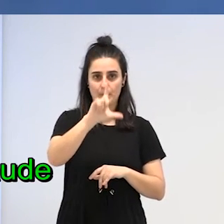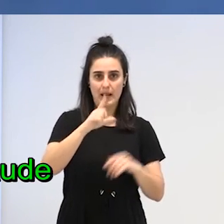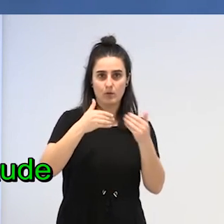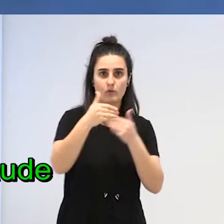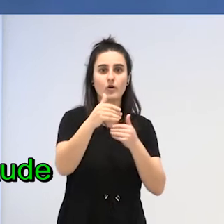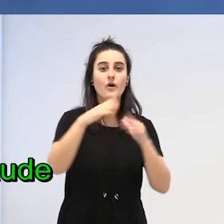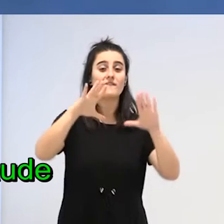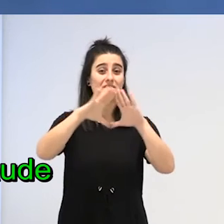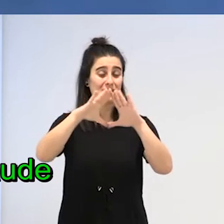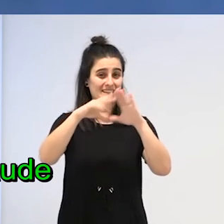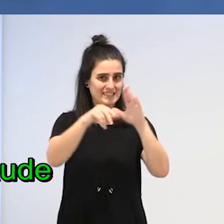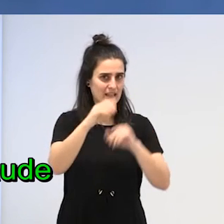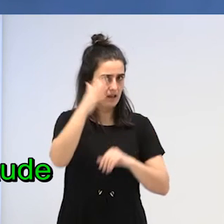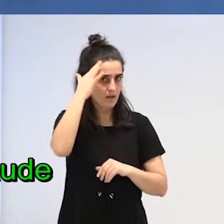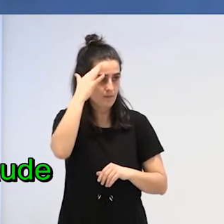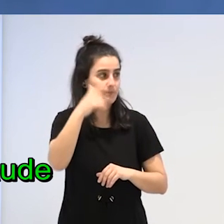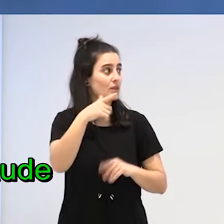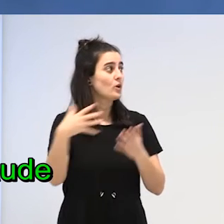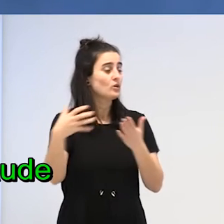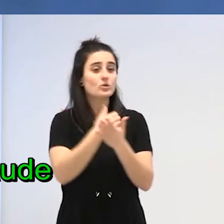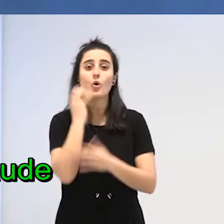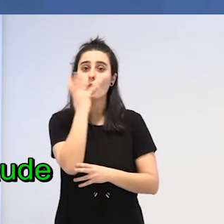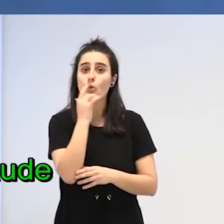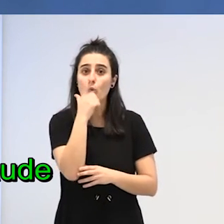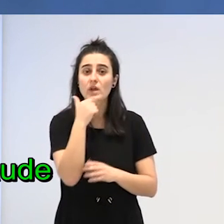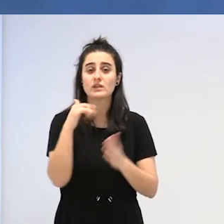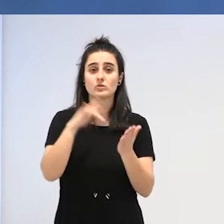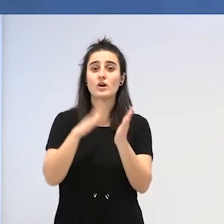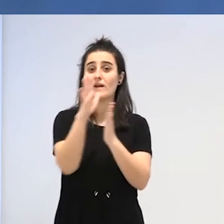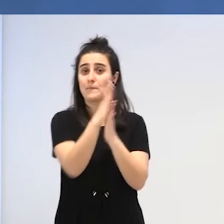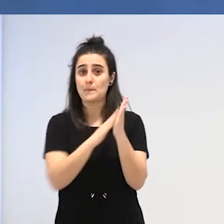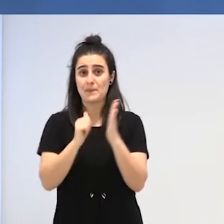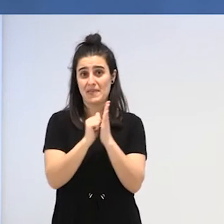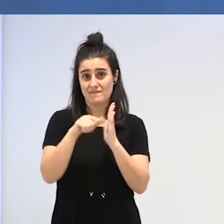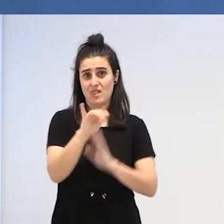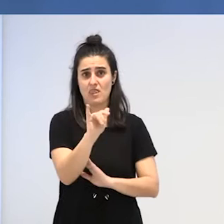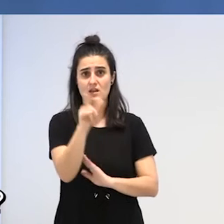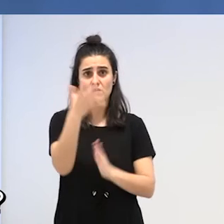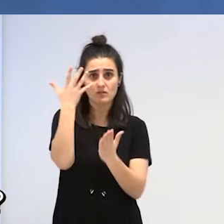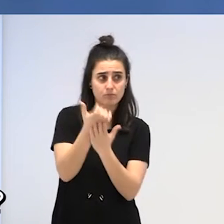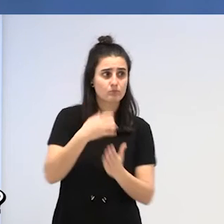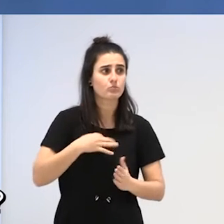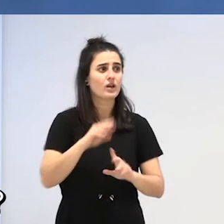Ipuin guztiak PDF formatuan daude irakurgai webgunean, eta baita...